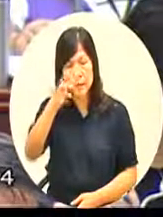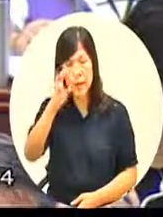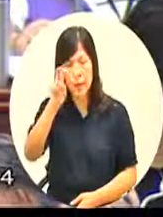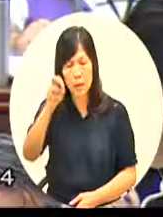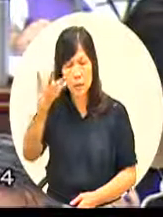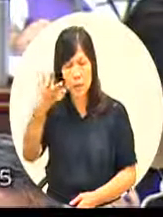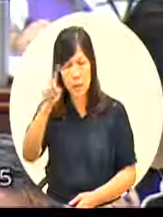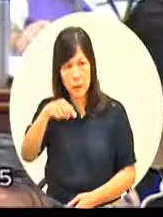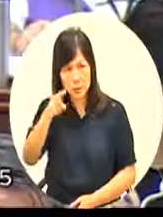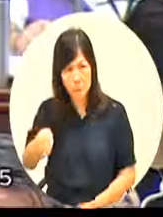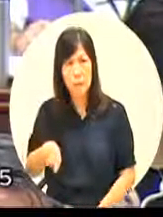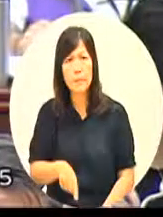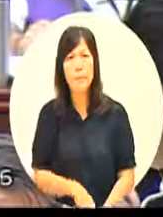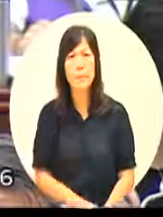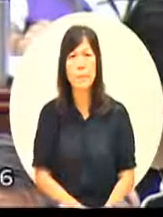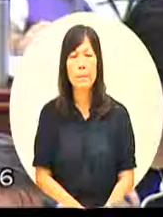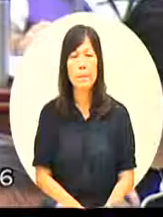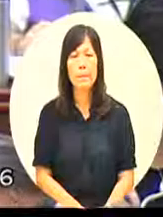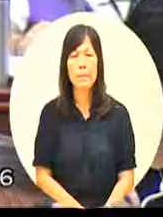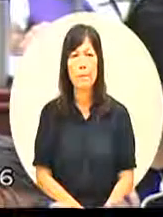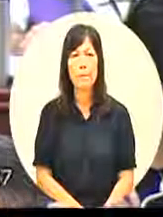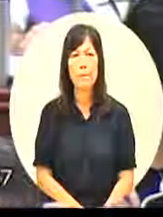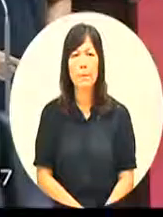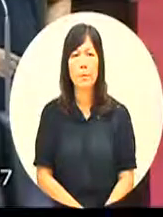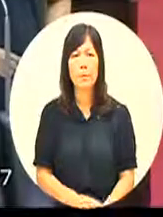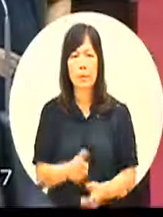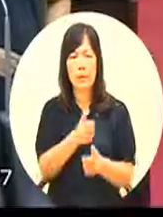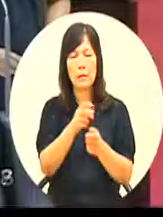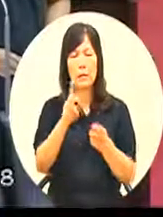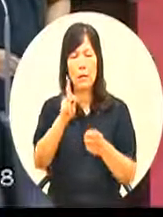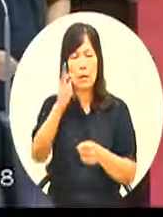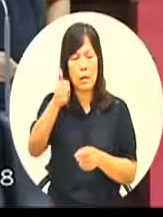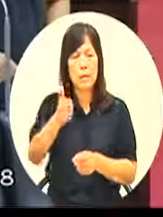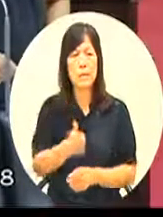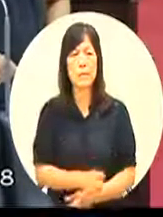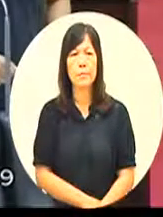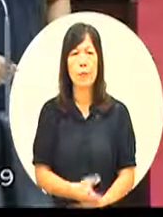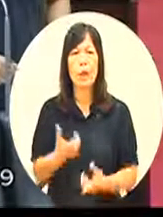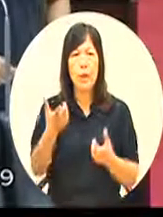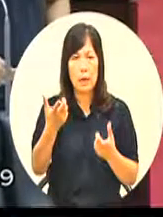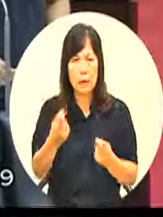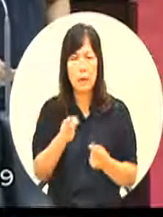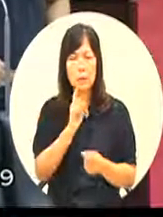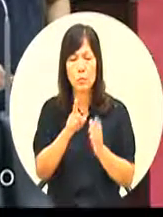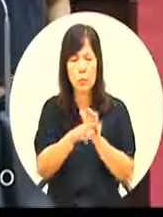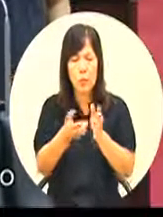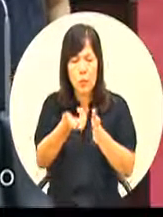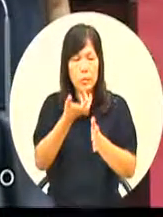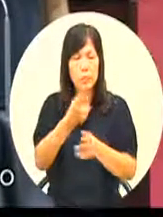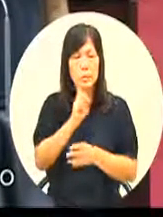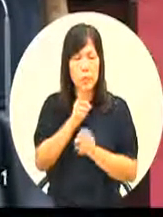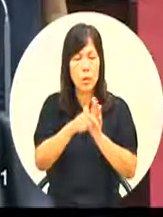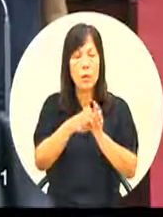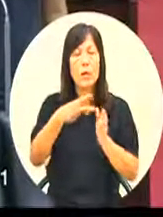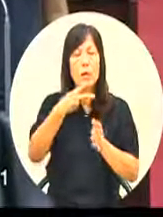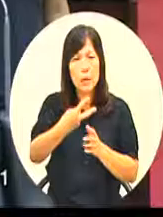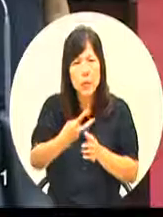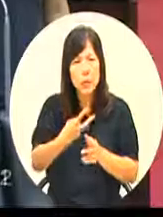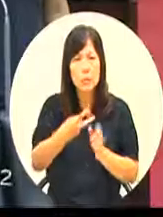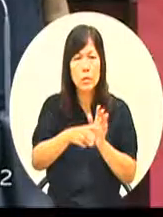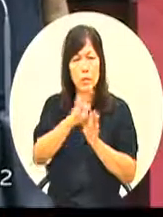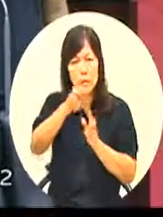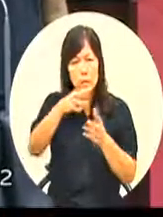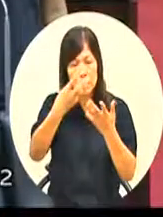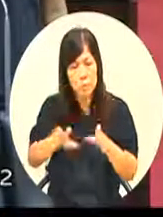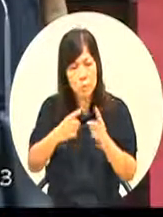10728人。 好，谢谢科长，你先请坐。其实这个一样哦，就是我之前在讲的，为什么2岁只有